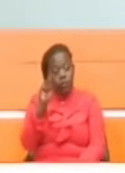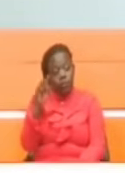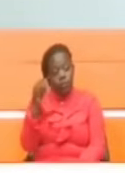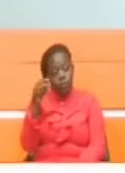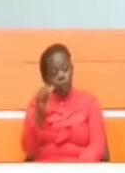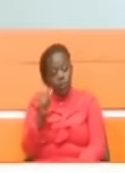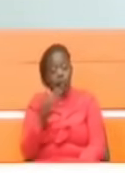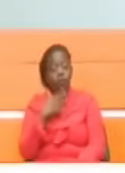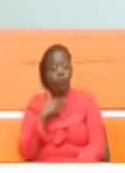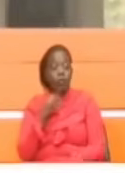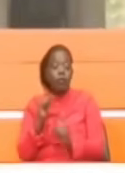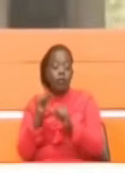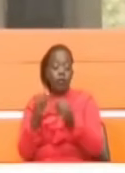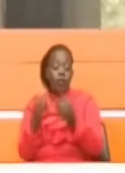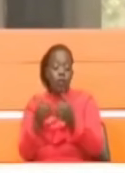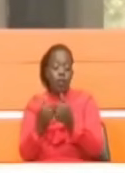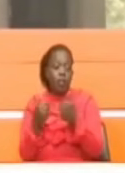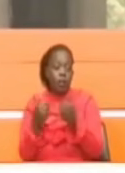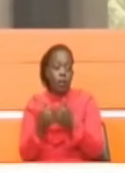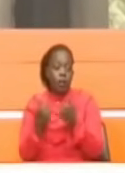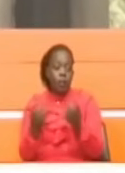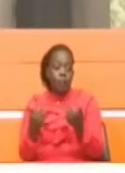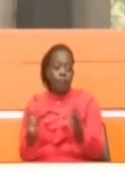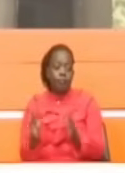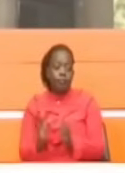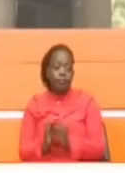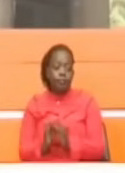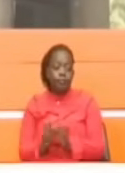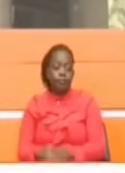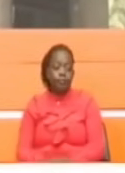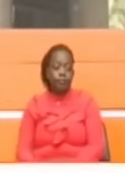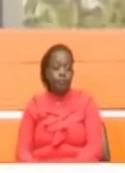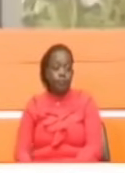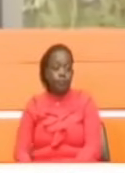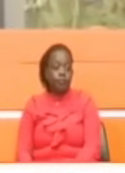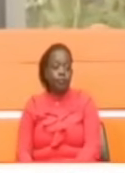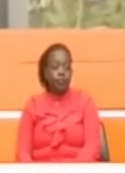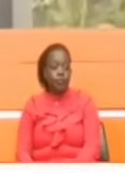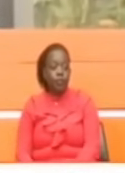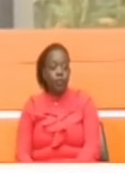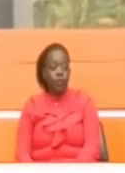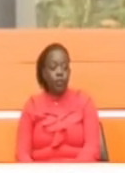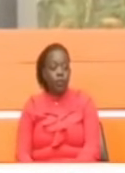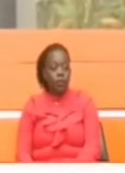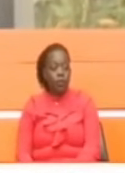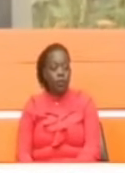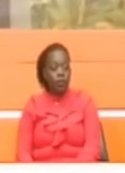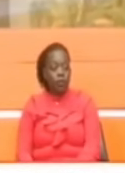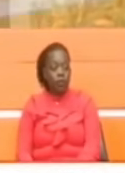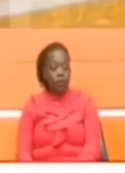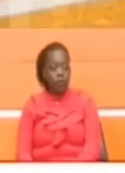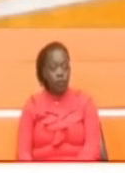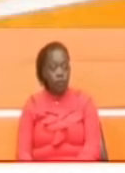twagala gye naye atunyonyole. Waswa Baker Ssentongo Kagere yakusakidde ekkulire lino ku Rabukede TV.